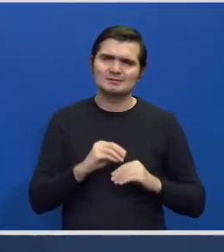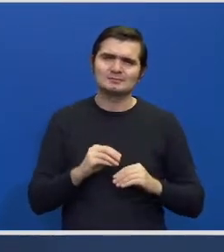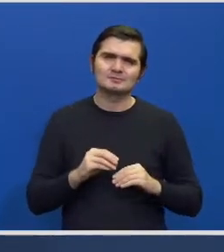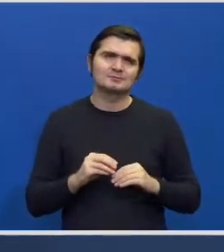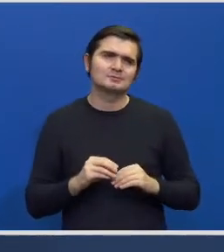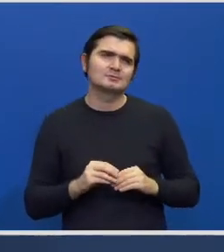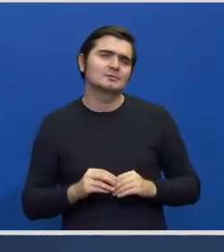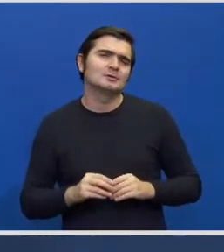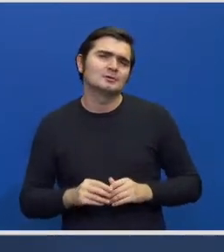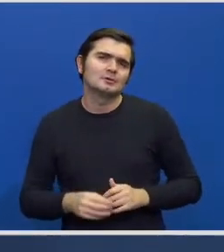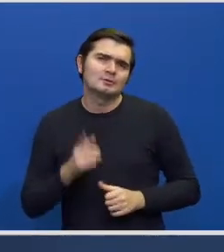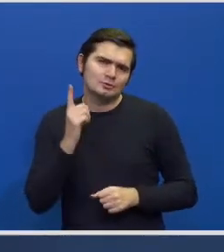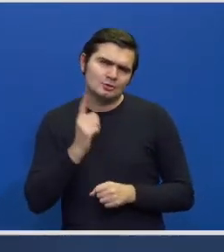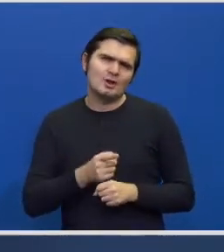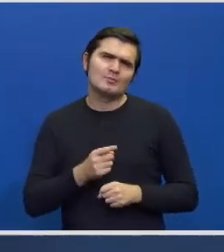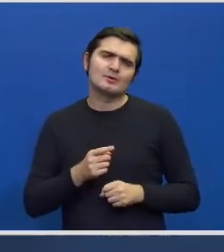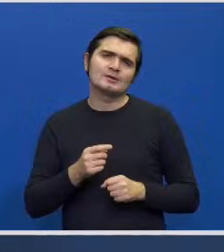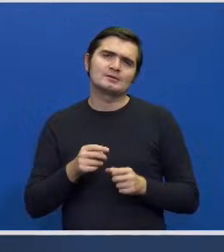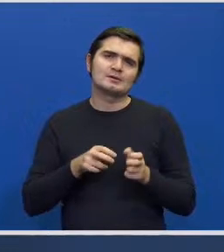zonă complicată în care trebuie să